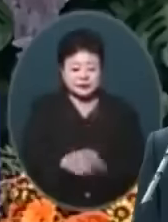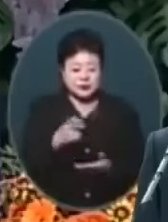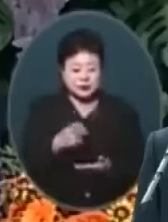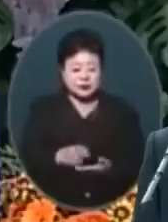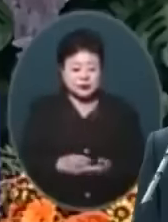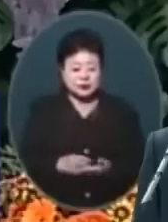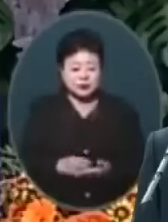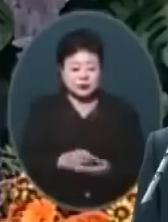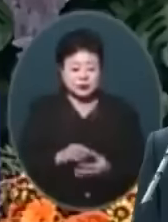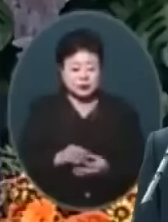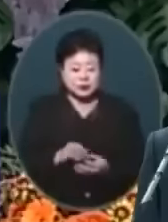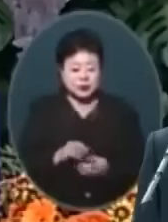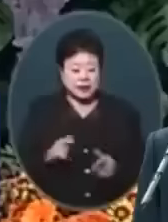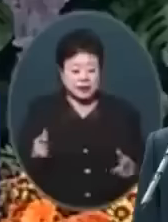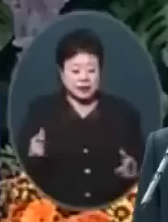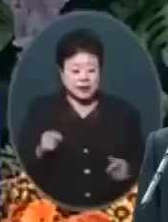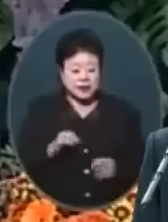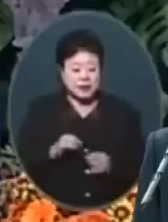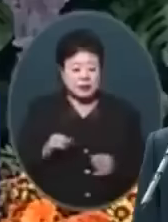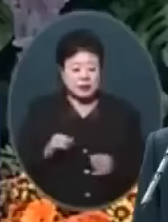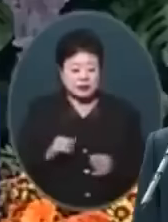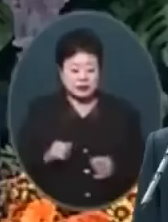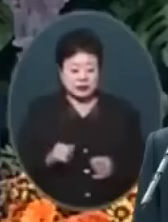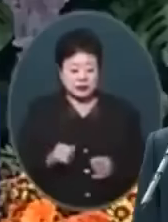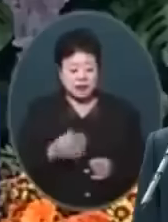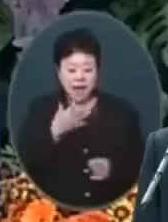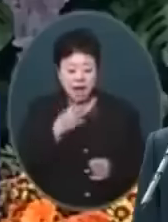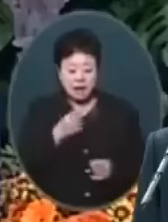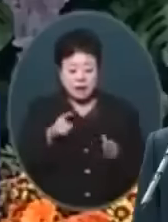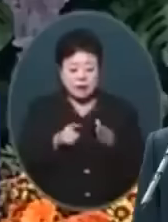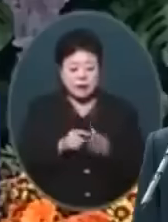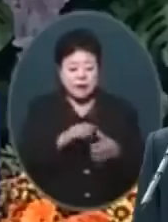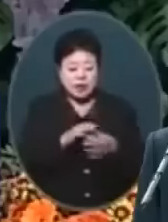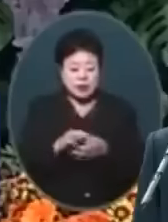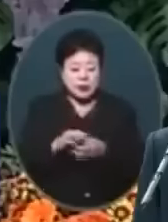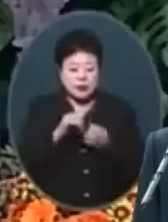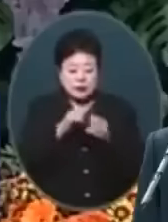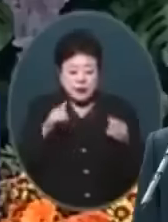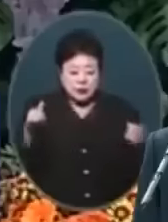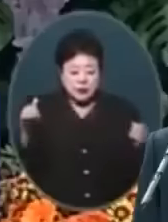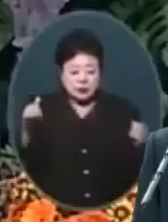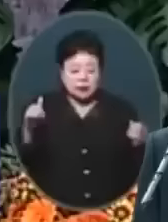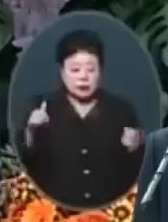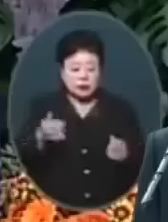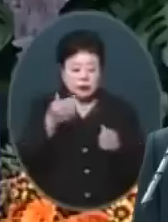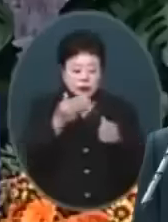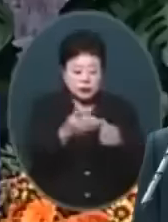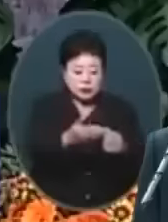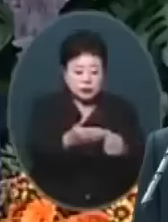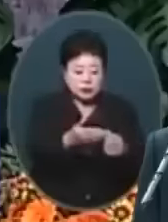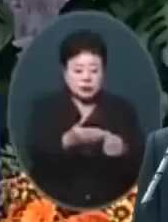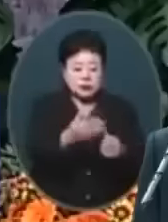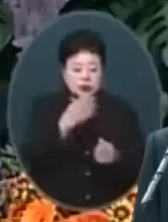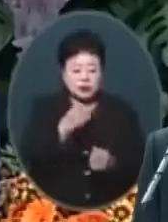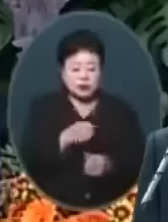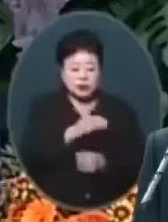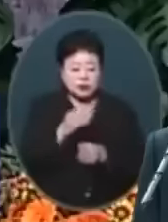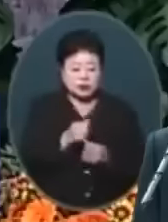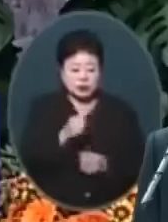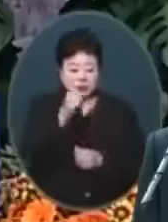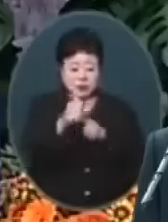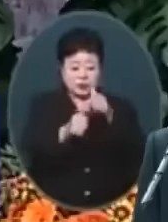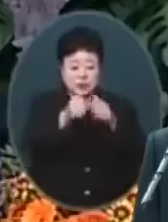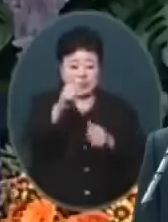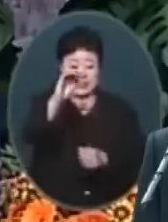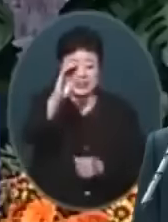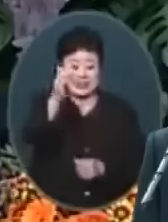출애굽한 자에게뿐만 아니라 히브리의 아브라함의 믿음에 속한 자에게도 그러하니 아브라함은